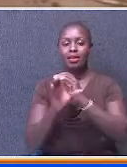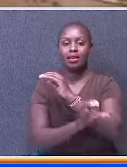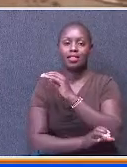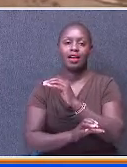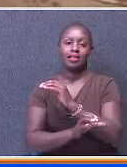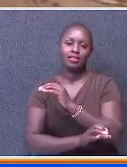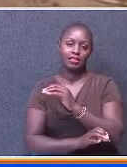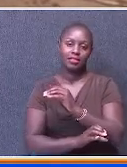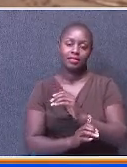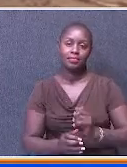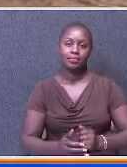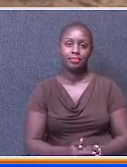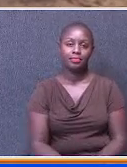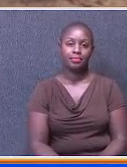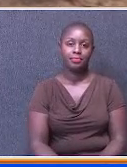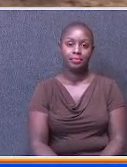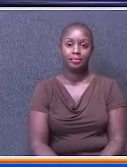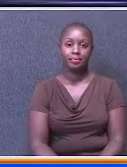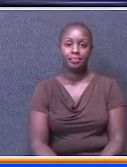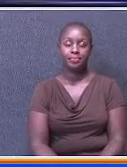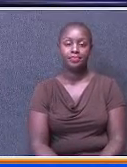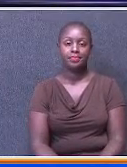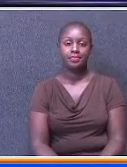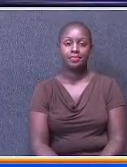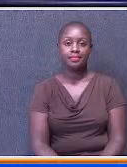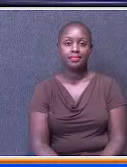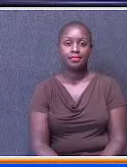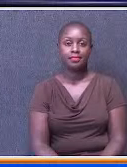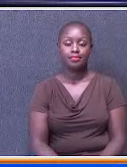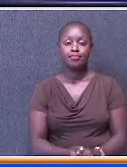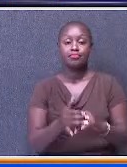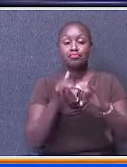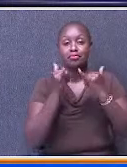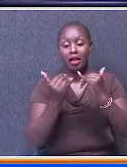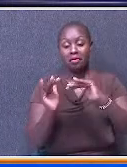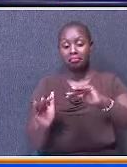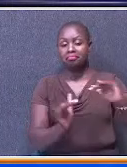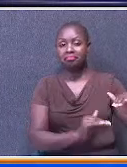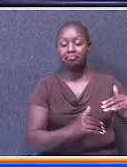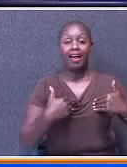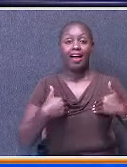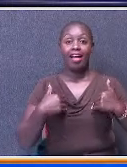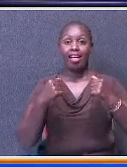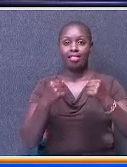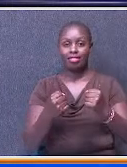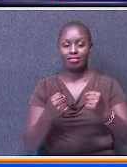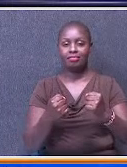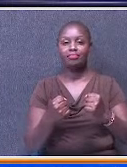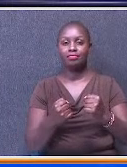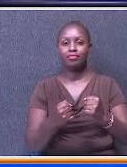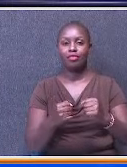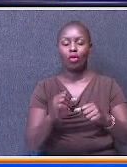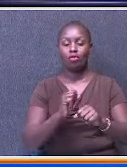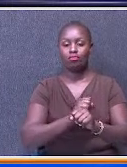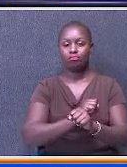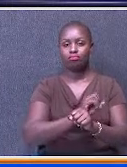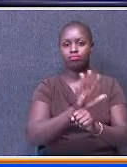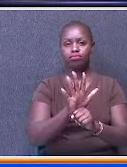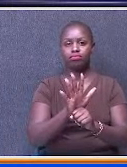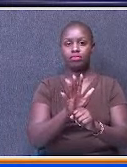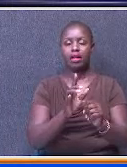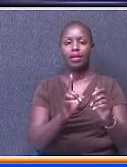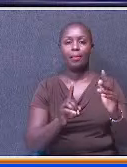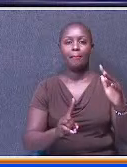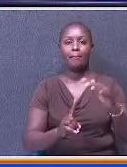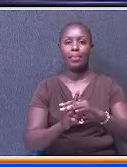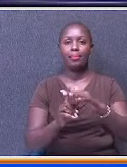Baranga, TV 47. Tuzamie masuala ya afya sasa, ambapo visa vya corona vinazidi kuongezeka